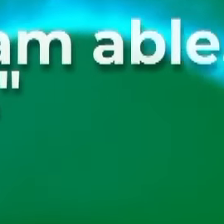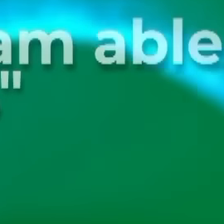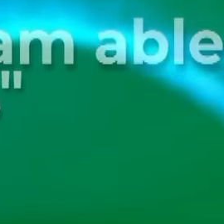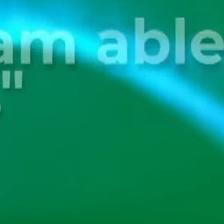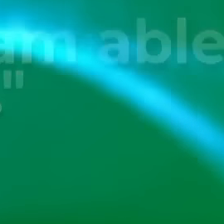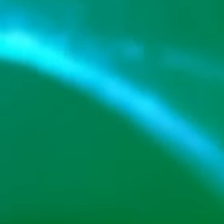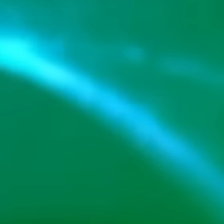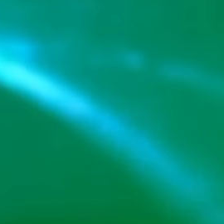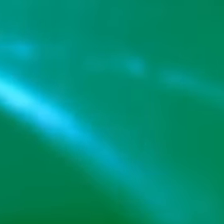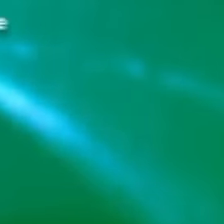Ya Allahu.